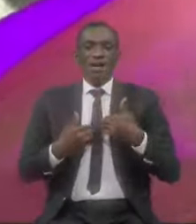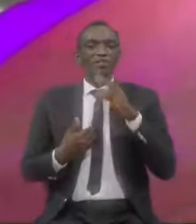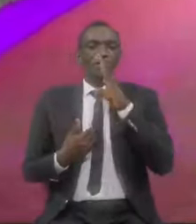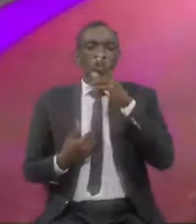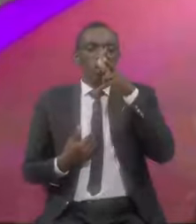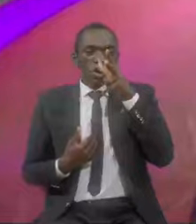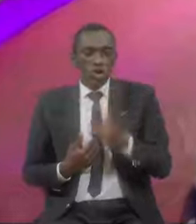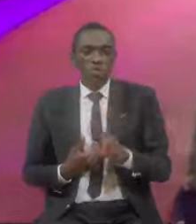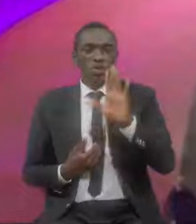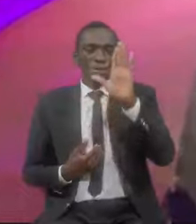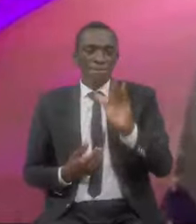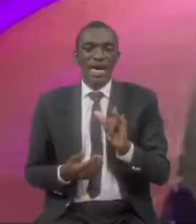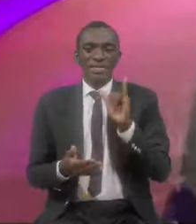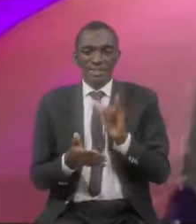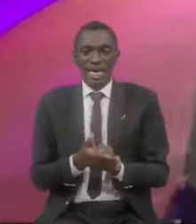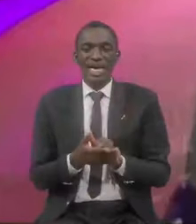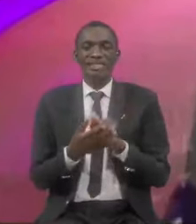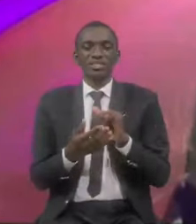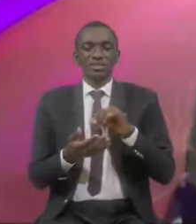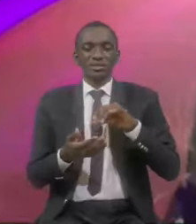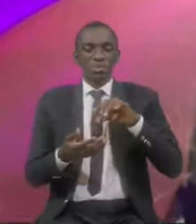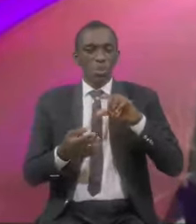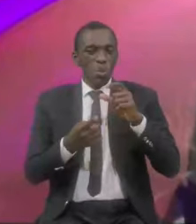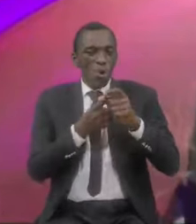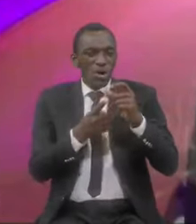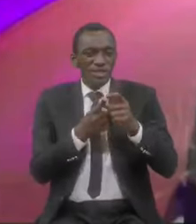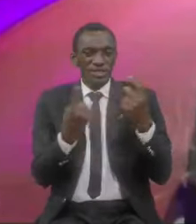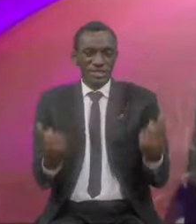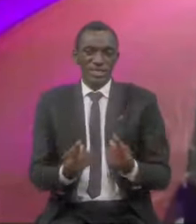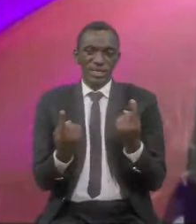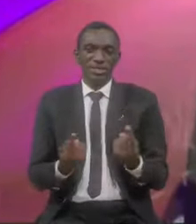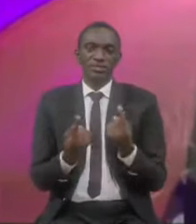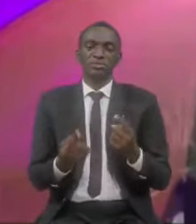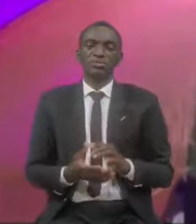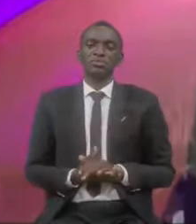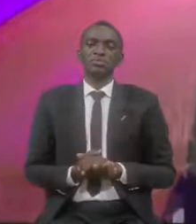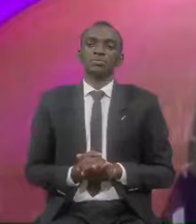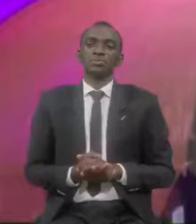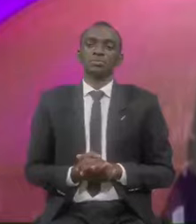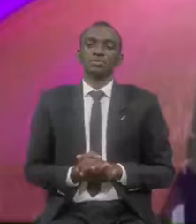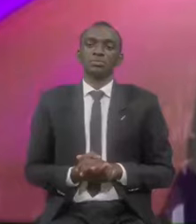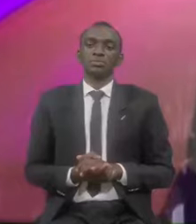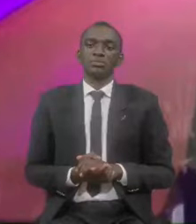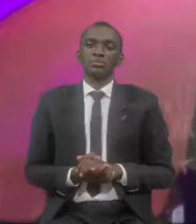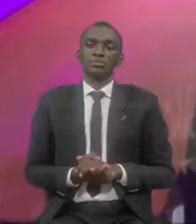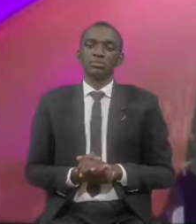tout le monde a été entaché par ce que nous appelons péché.